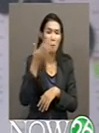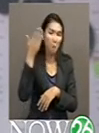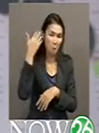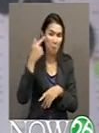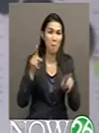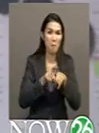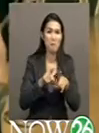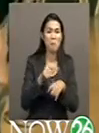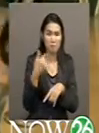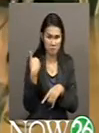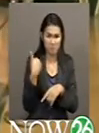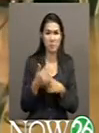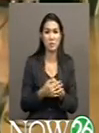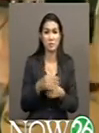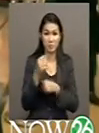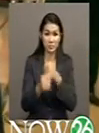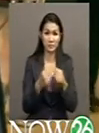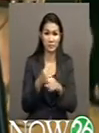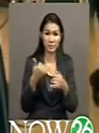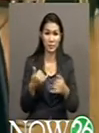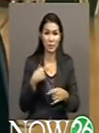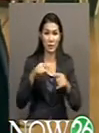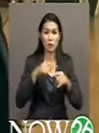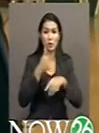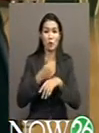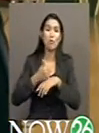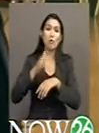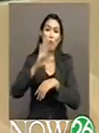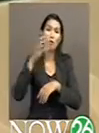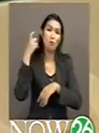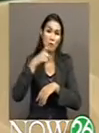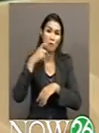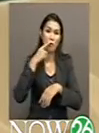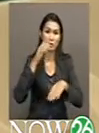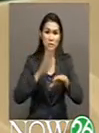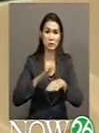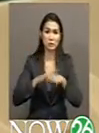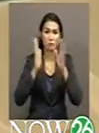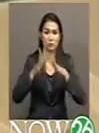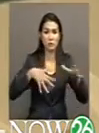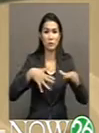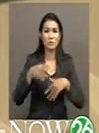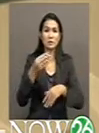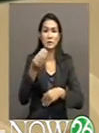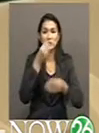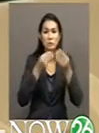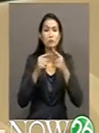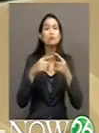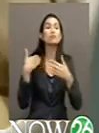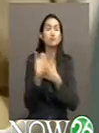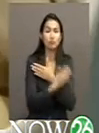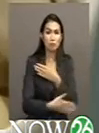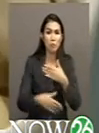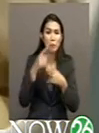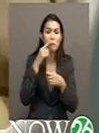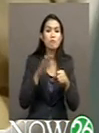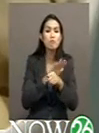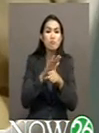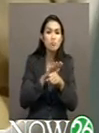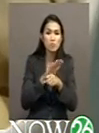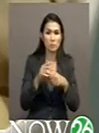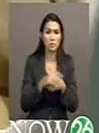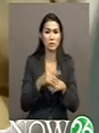มกันมากขึ้นในปีนี้คณะผู้บริหารฮ่องกงได้ประกาศเตือนประชาชนให้รับประทานอาหารเพื่อสุขภาพในปริมาณเหมาะส